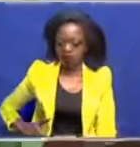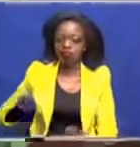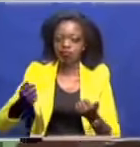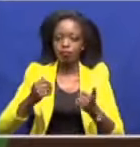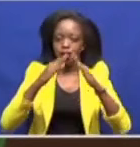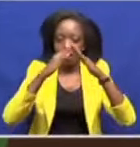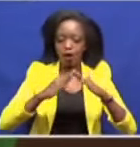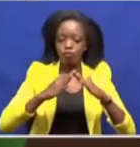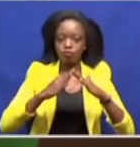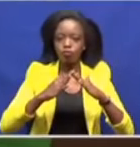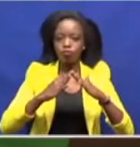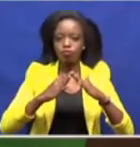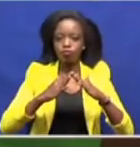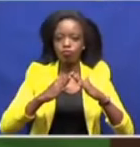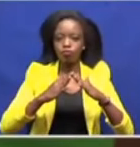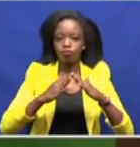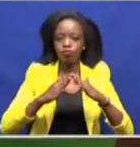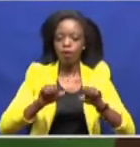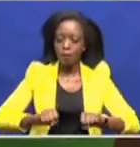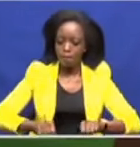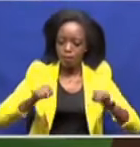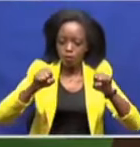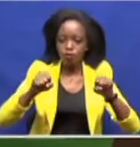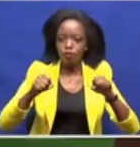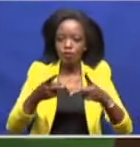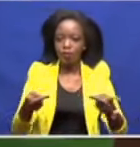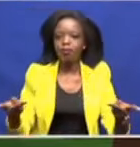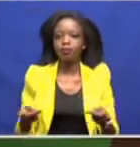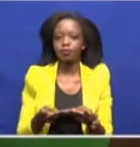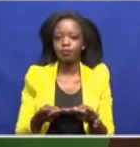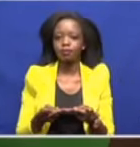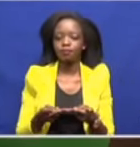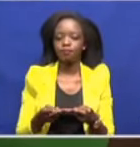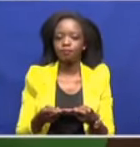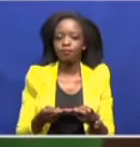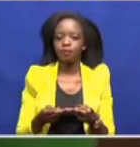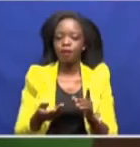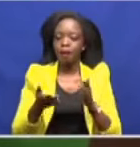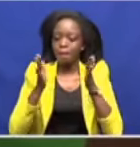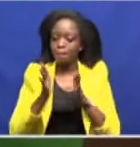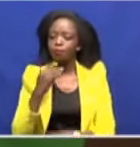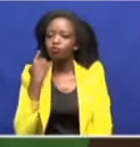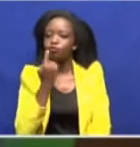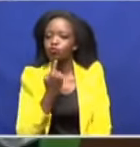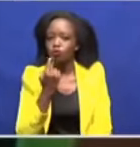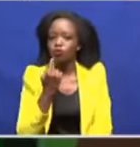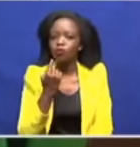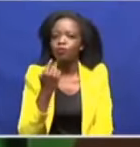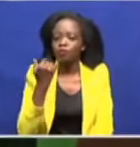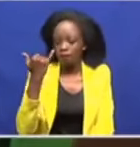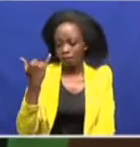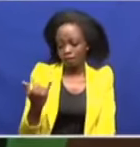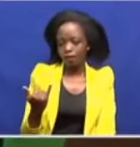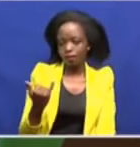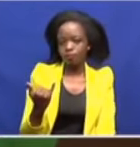ya ufalme, the master of the palace. Alikuwa ni mtu ambaye ni mdogo wa